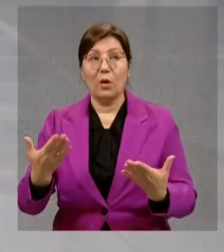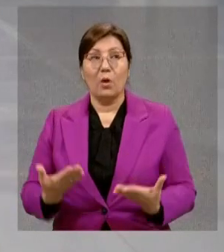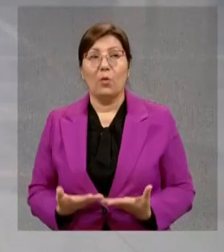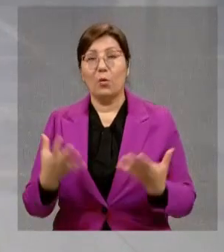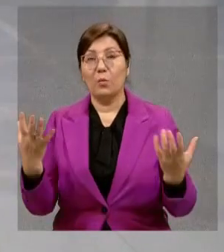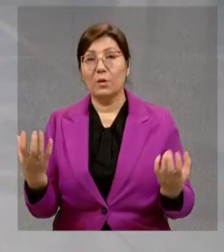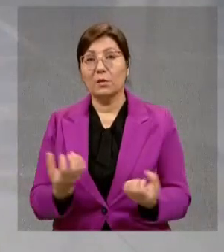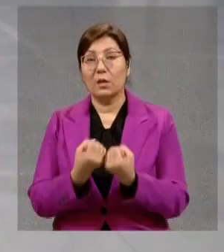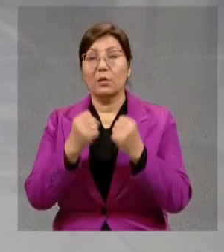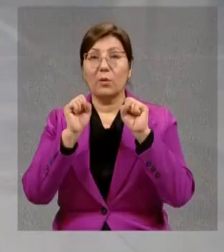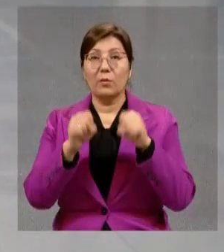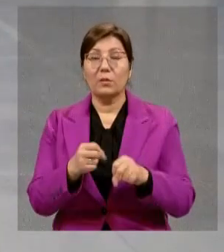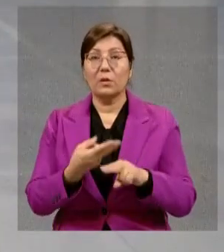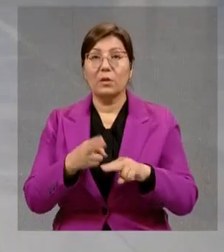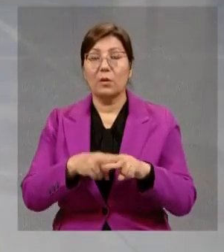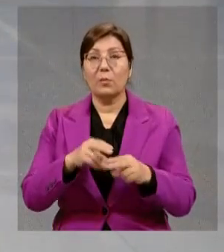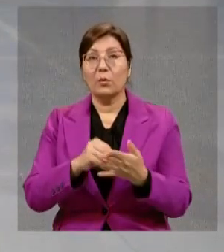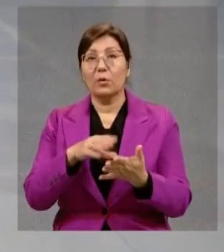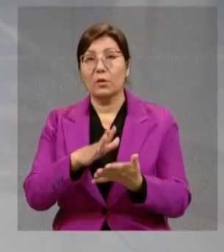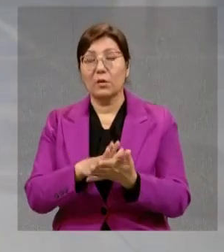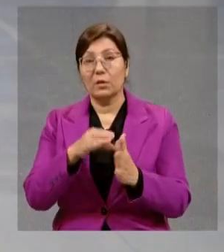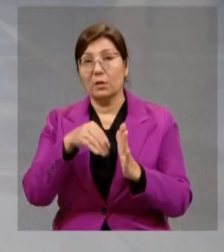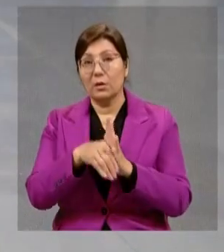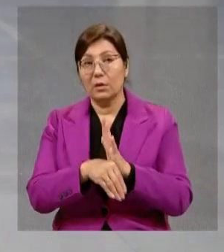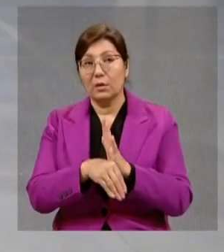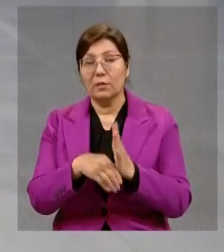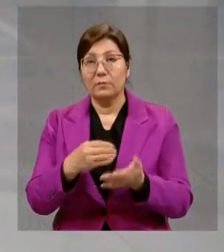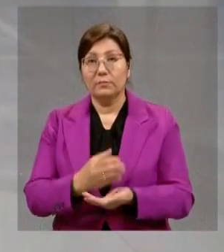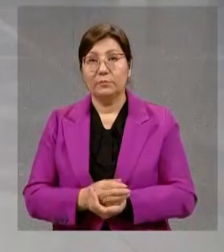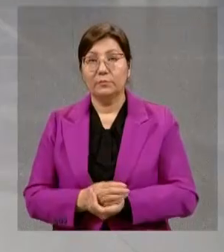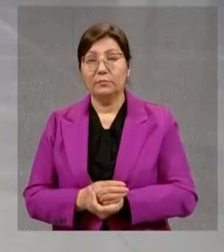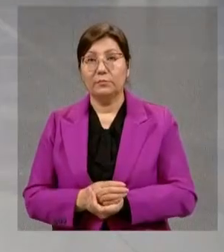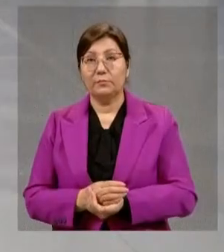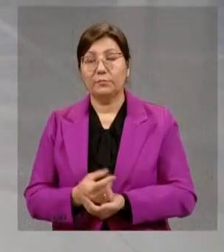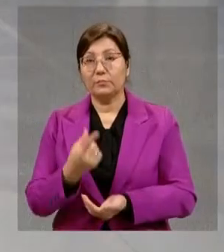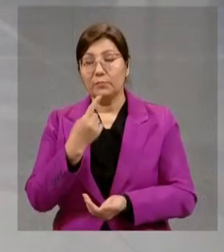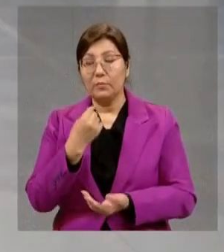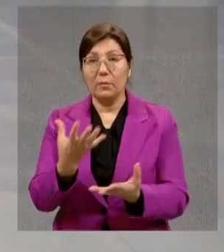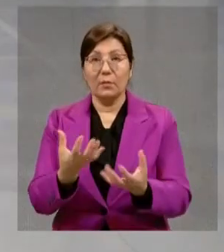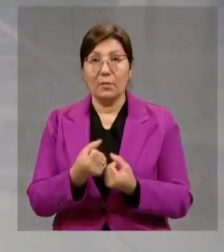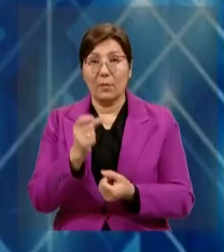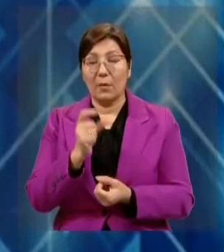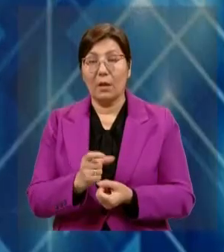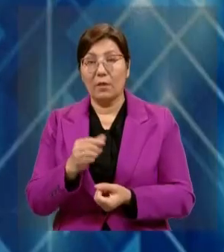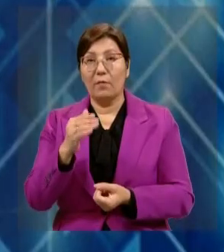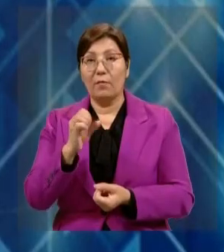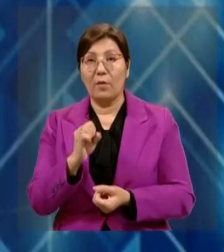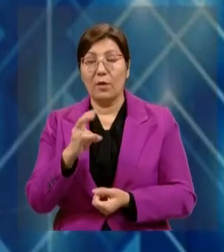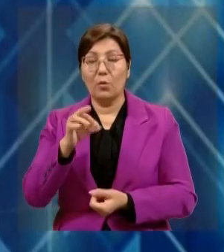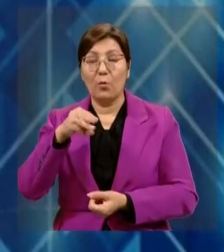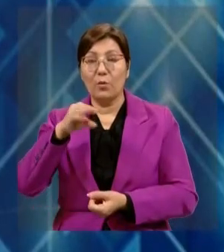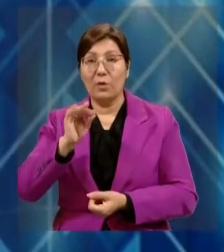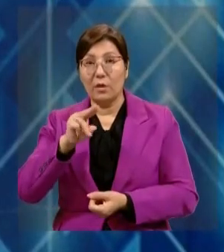Яғни бұл тіркелімге кіргеннен кейін, яғни қан алғаннан кейін адамның фенотиптері тексеріледі.